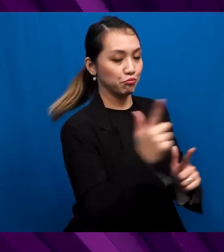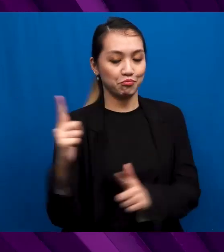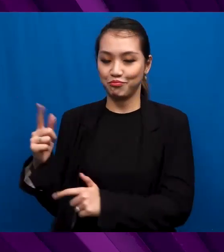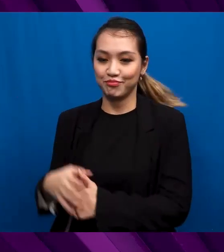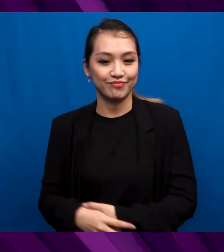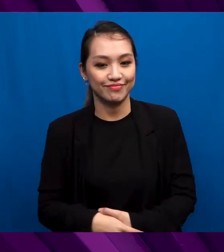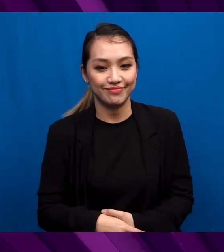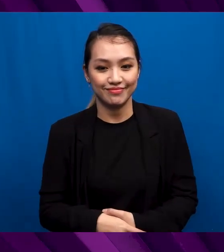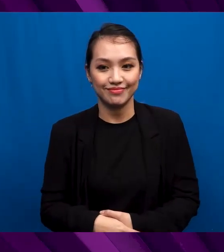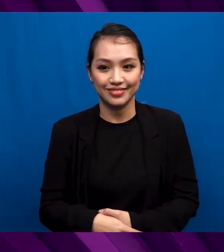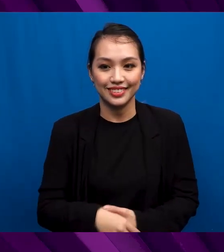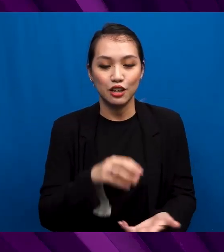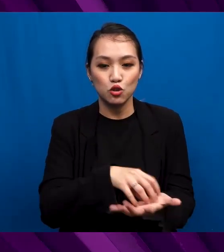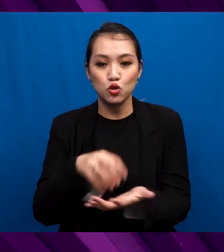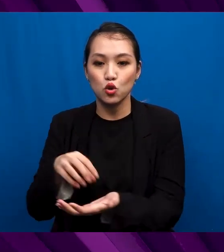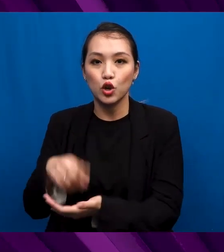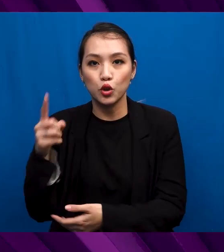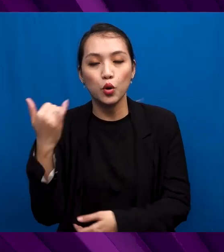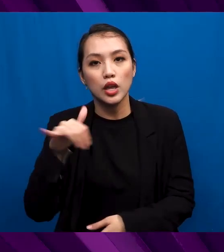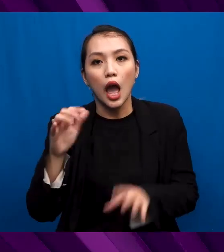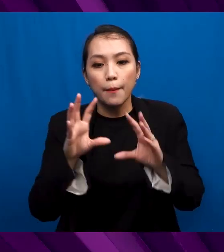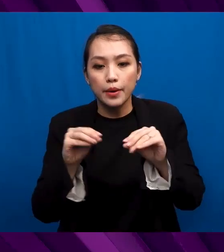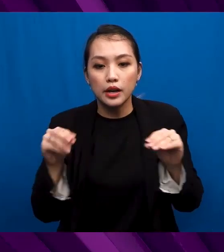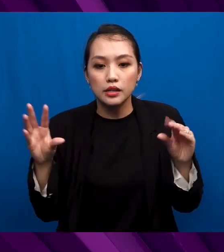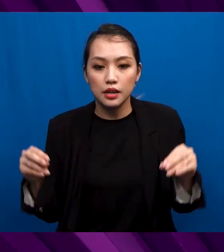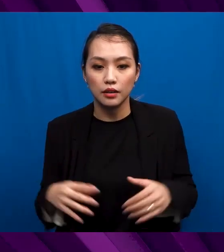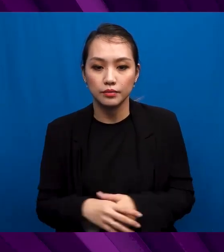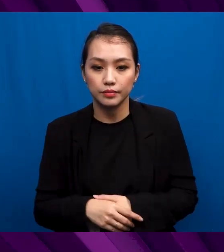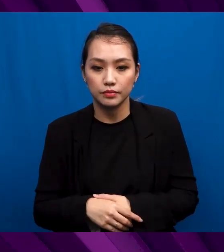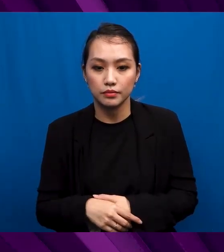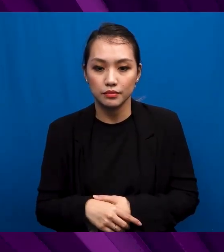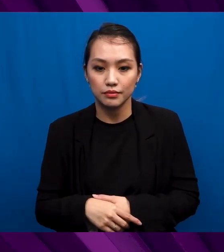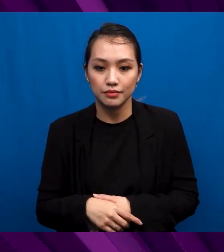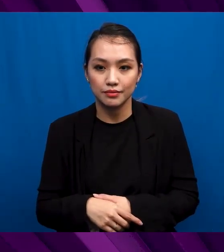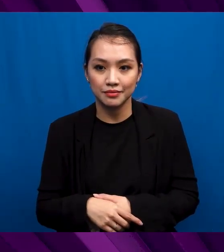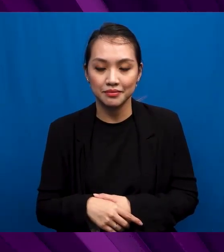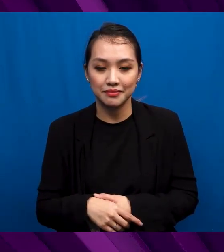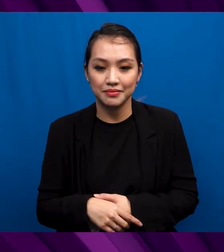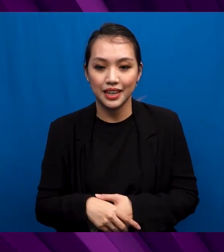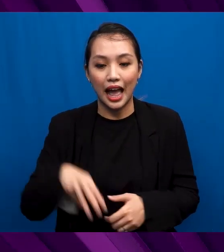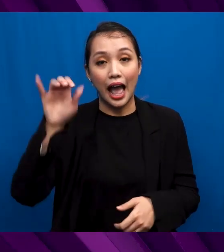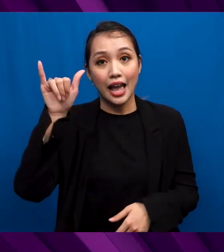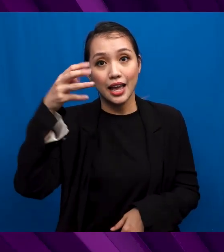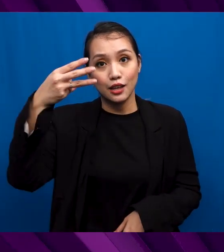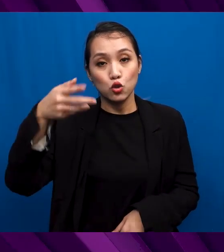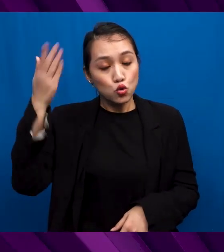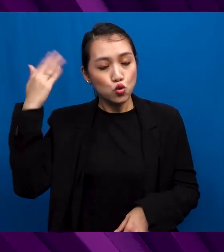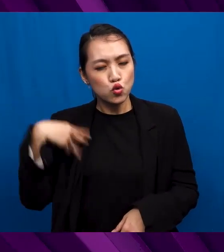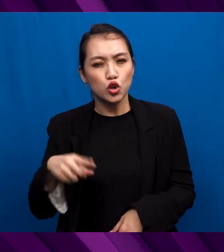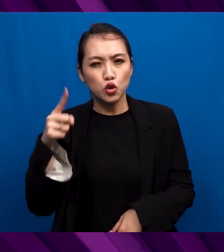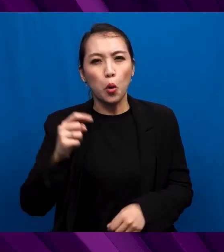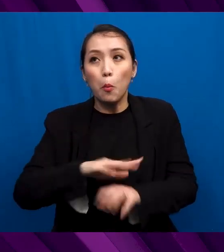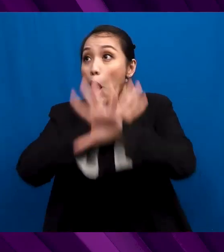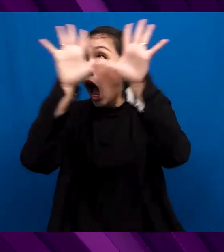Suku ini suku yang berjuang, makanya keluar dari Yehuda, itu banyak singa. Secara rohani singa dari Yehuda.